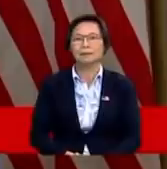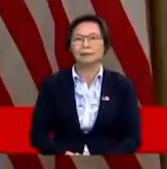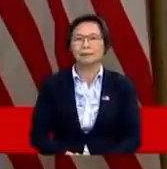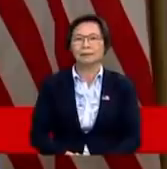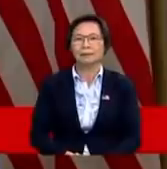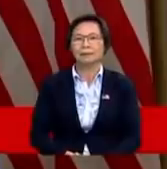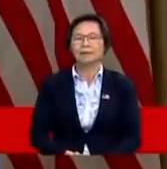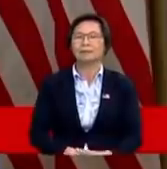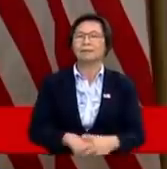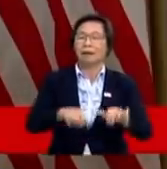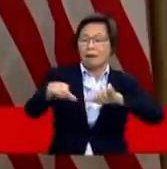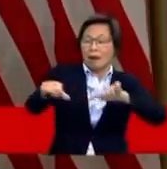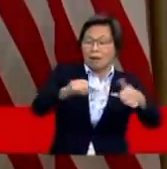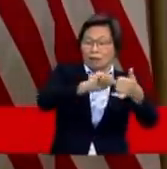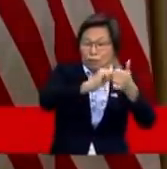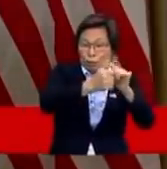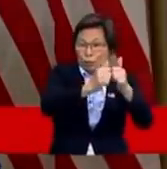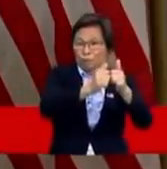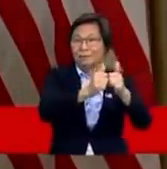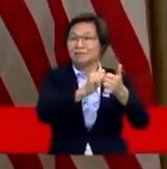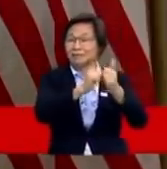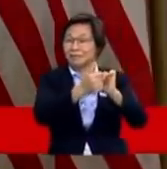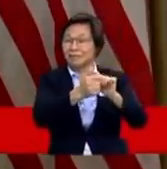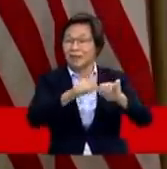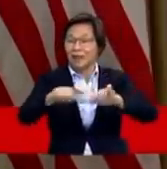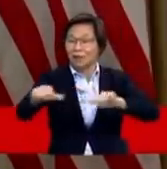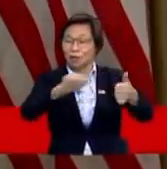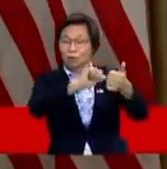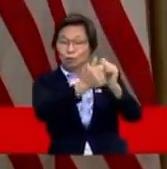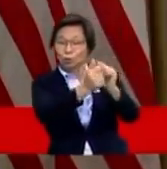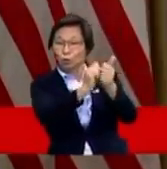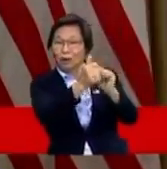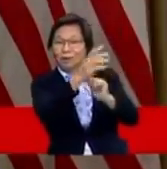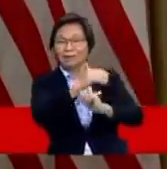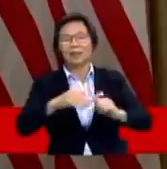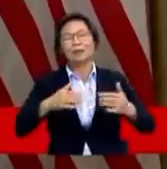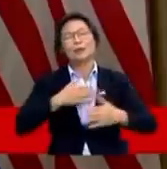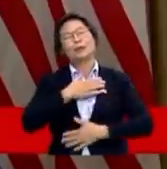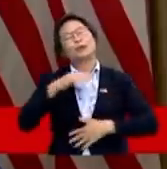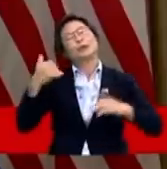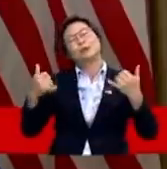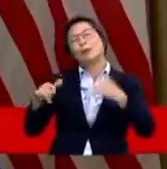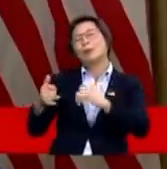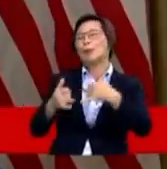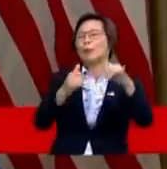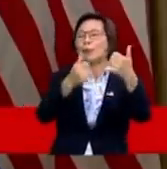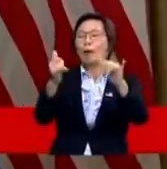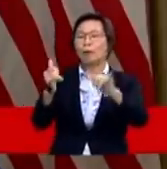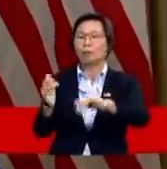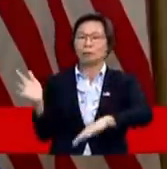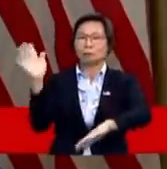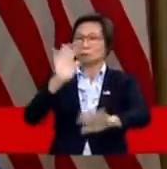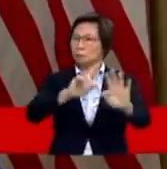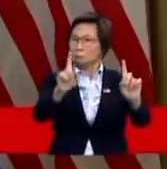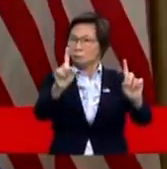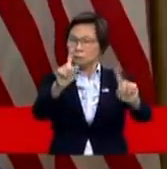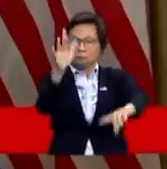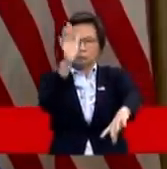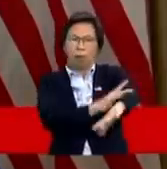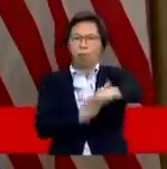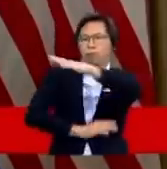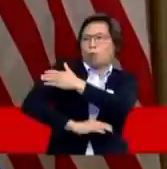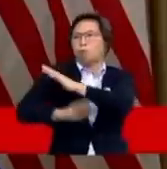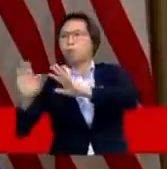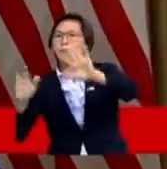Hai aktiviti sukan ini yang ketiga aktiviti sukan dan riyadhoh tanpa sentuhan fisikal